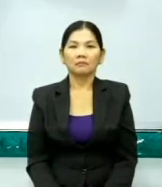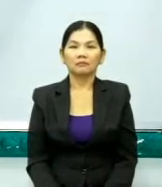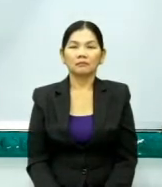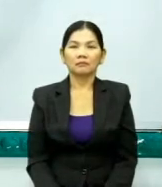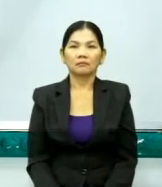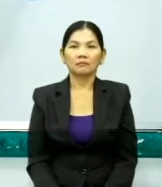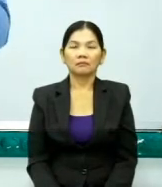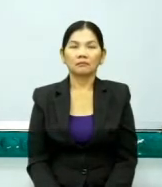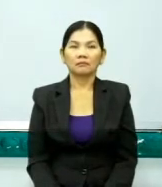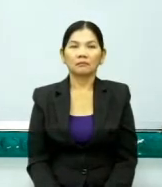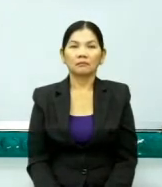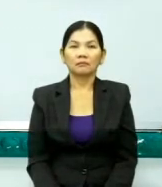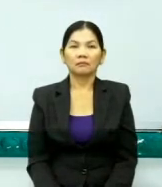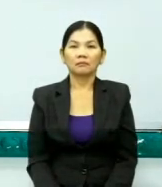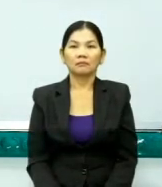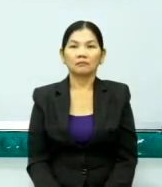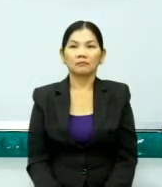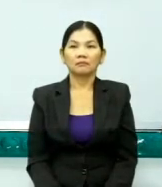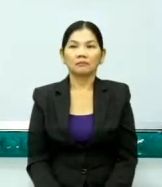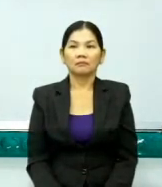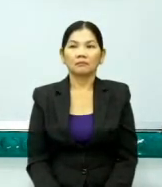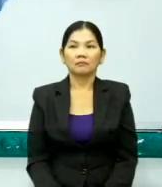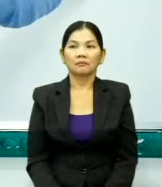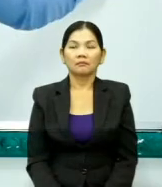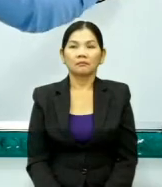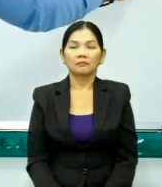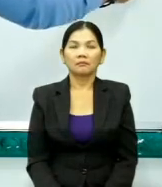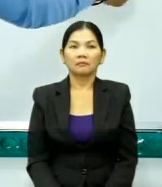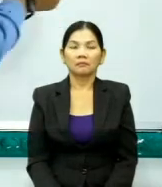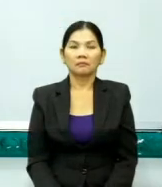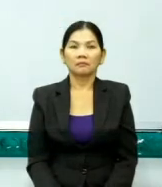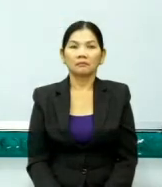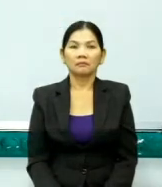chà lực sử phơi con lớn con